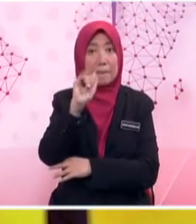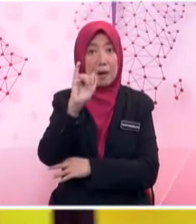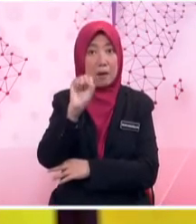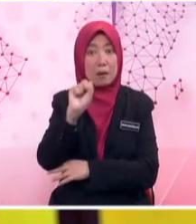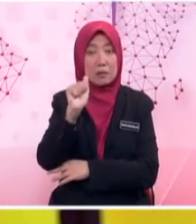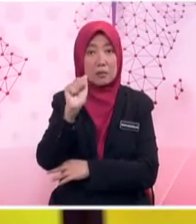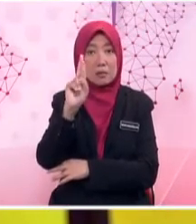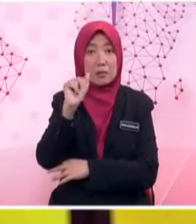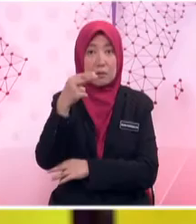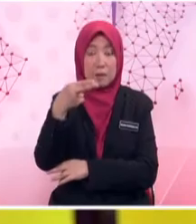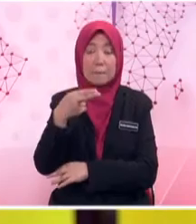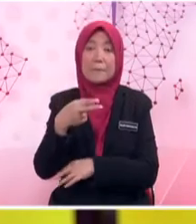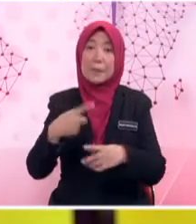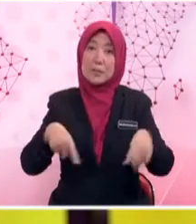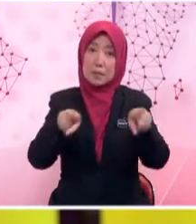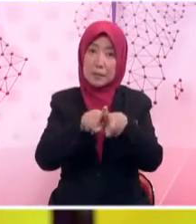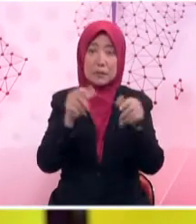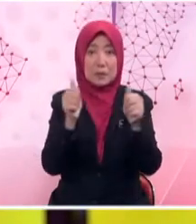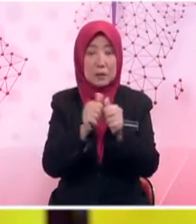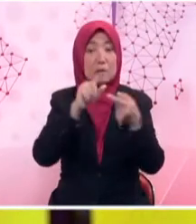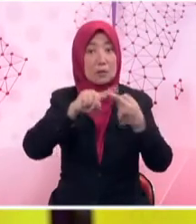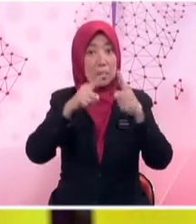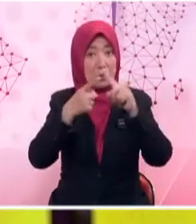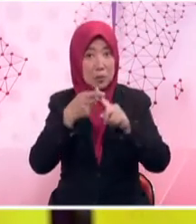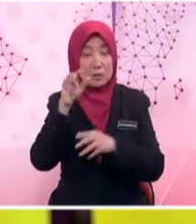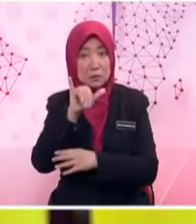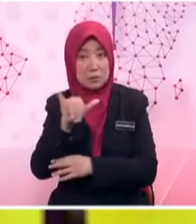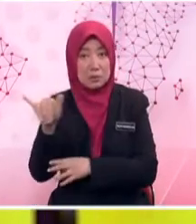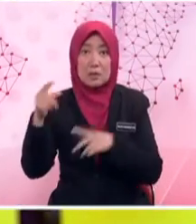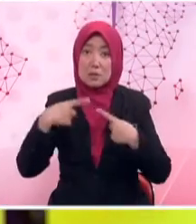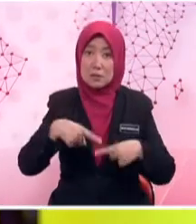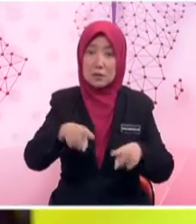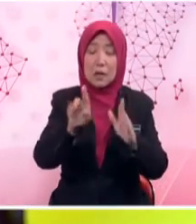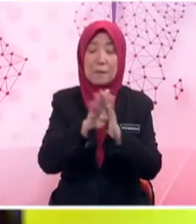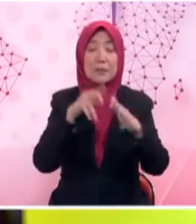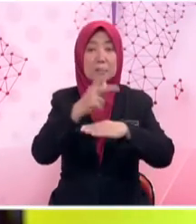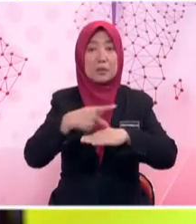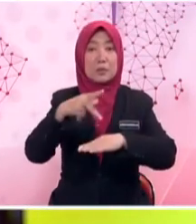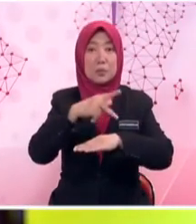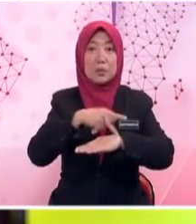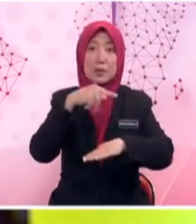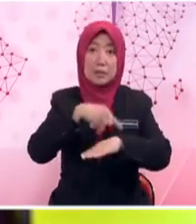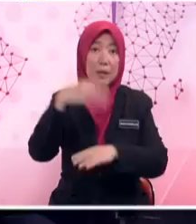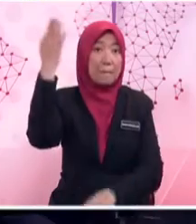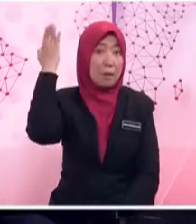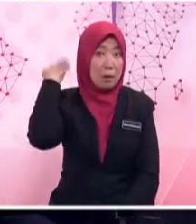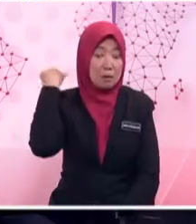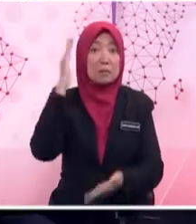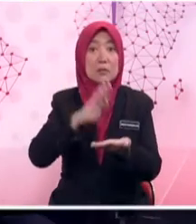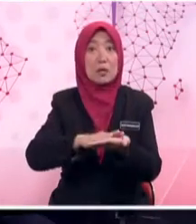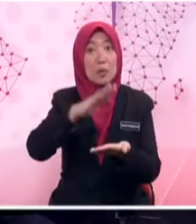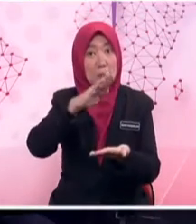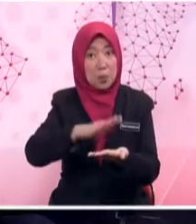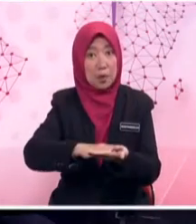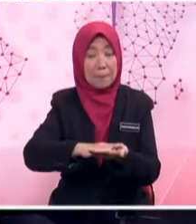kawan-kawannya sedang berkebun di belakang sekolah. Okey. Cikgu menggunakan